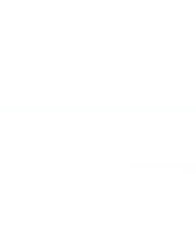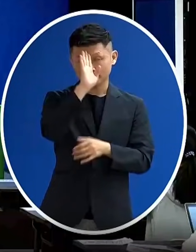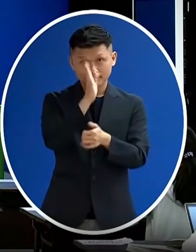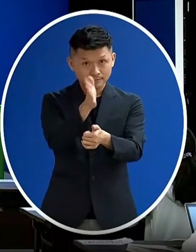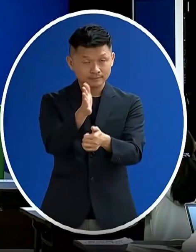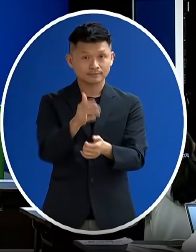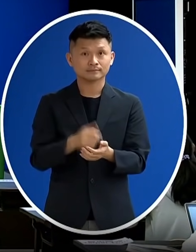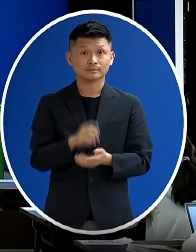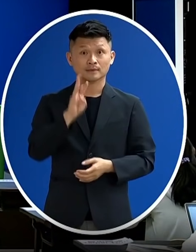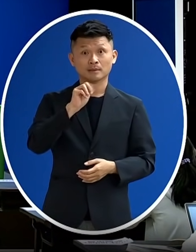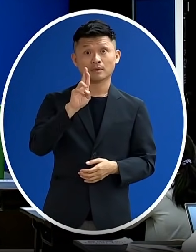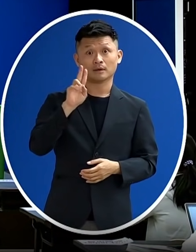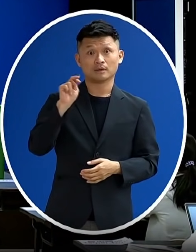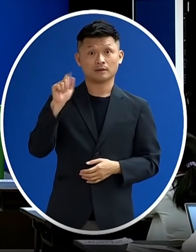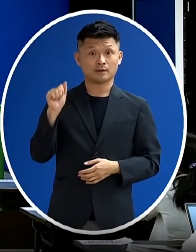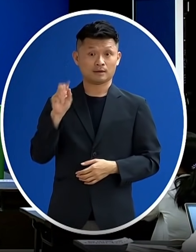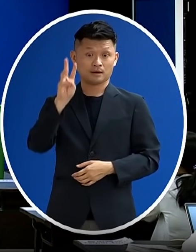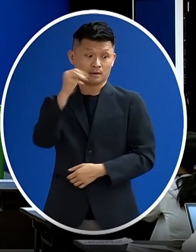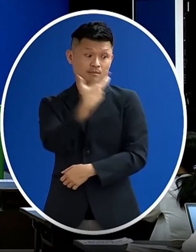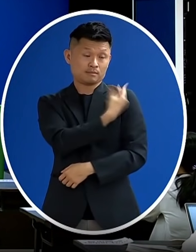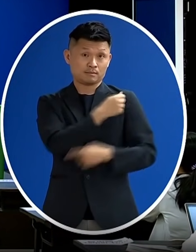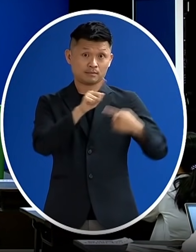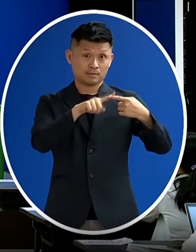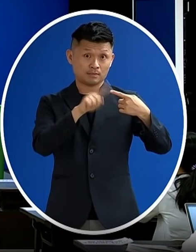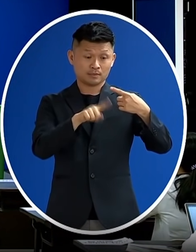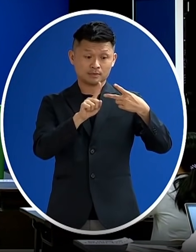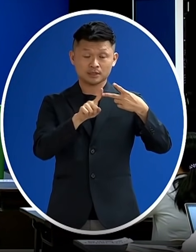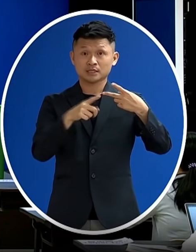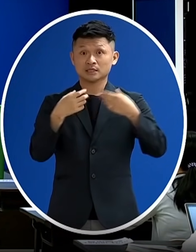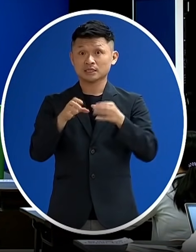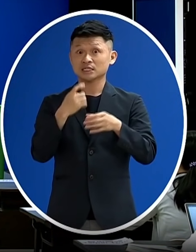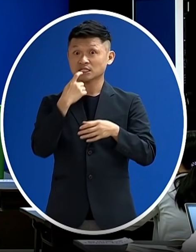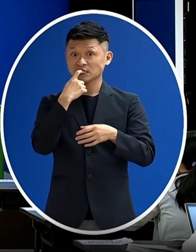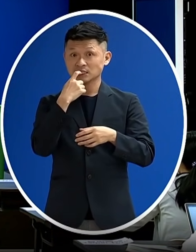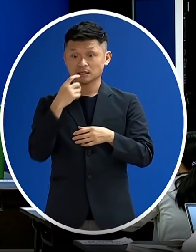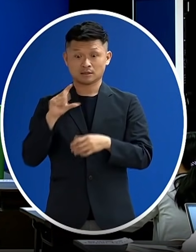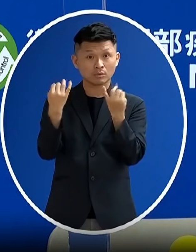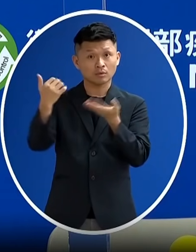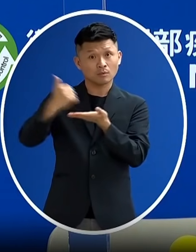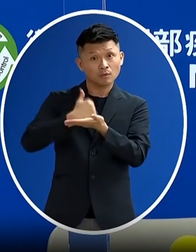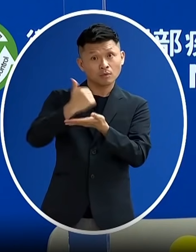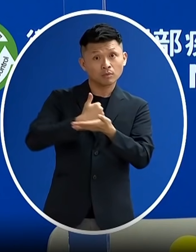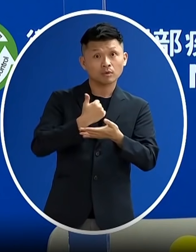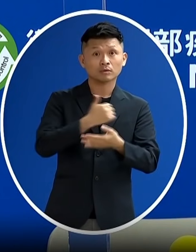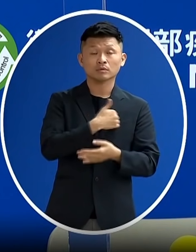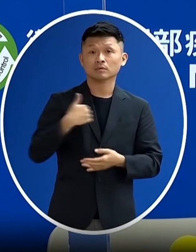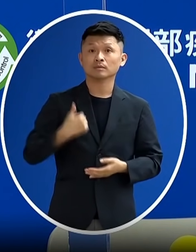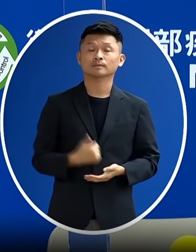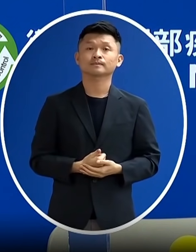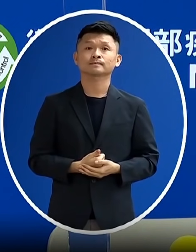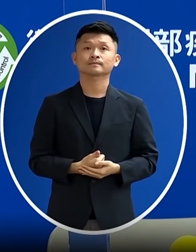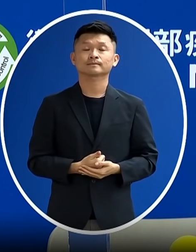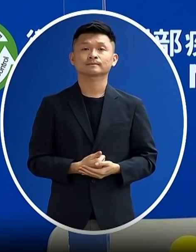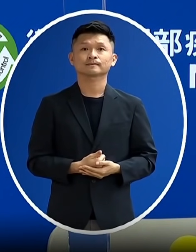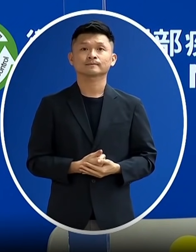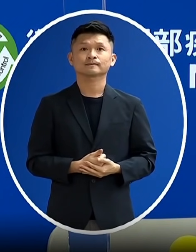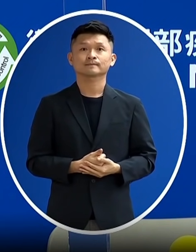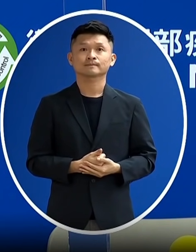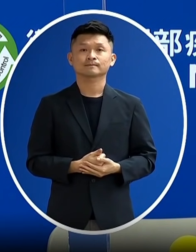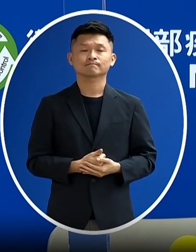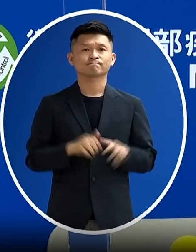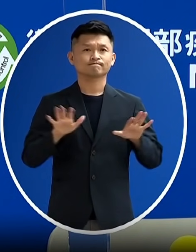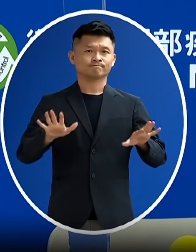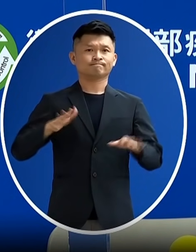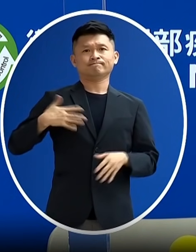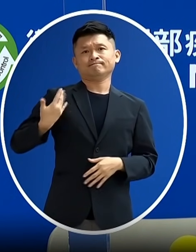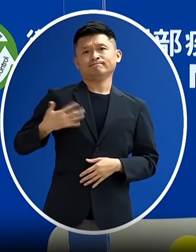式。 mRNA 的莫德纳混打蛋白疫苗高端，这样是 OK 的吗？ 第一个就是因为就是我们就是还